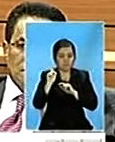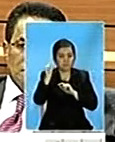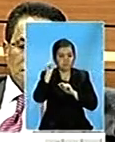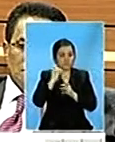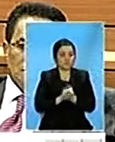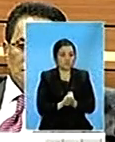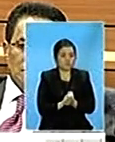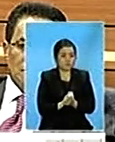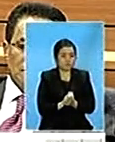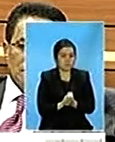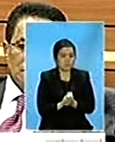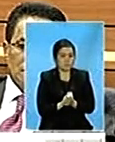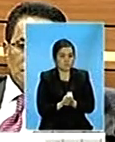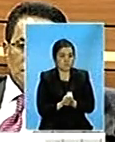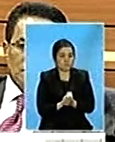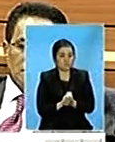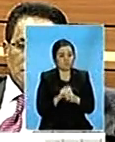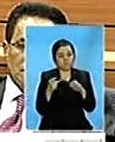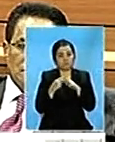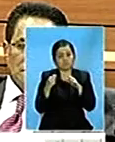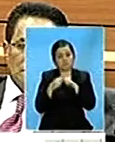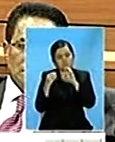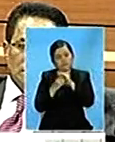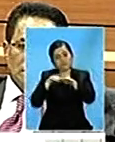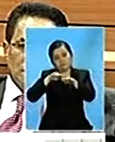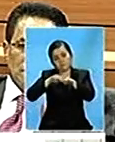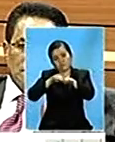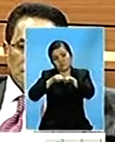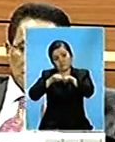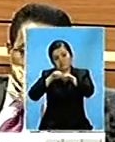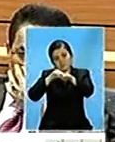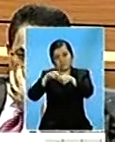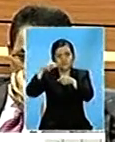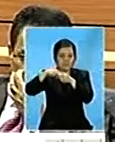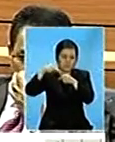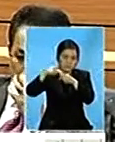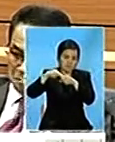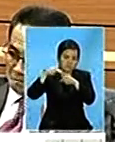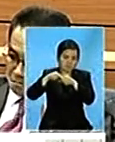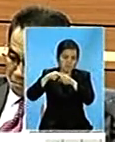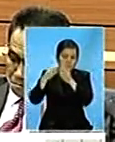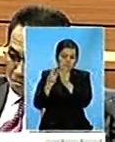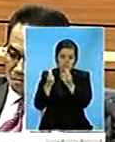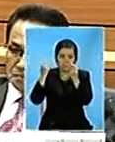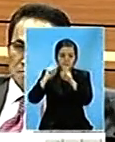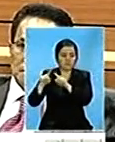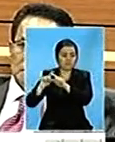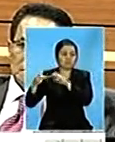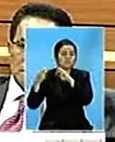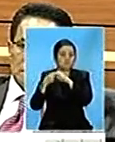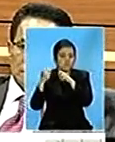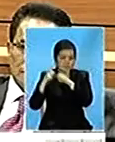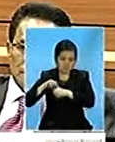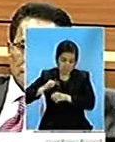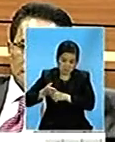มีปัญหาแออัดรถติดขัดสิ้นเปลือง น้ำมันเชื้อเพลิงทำให้เสียค่